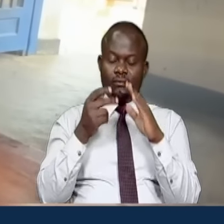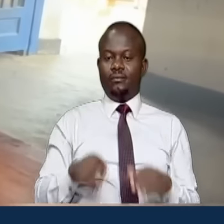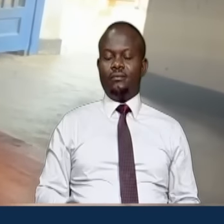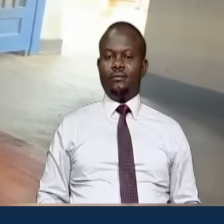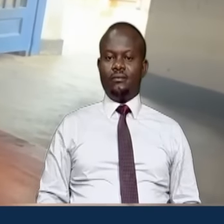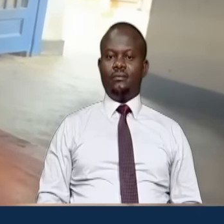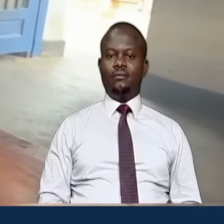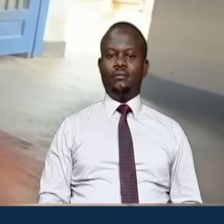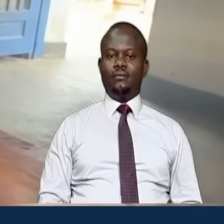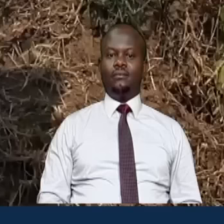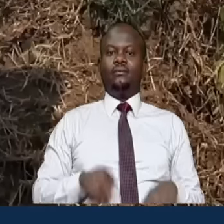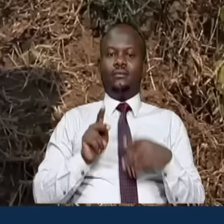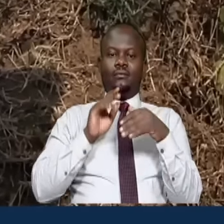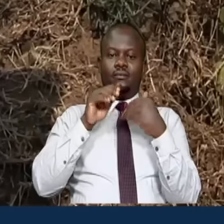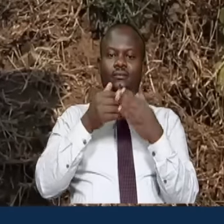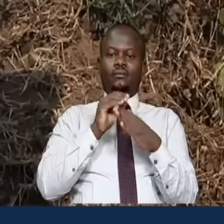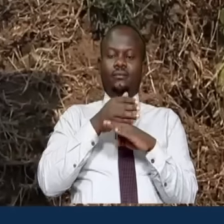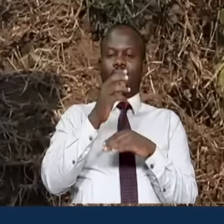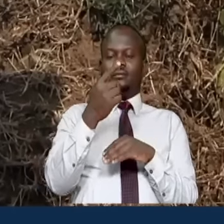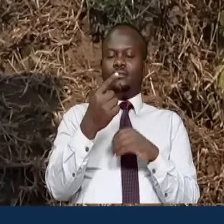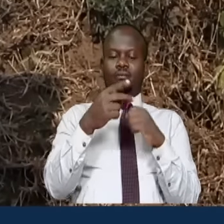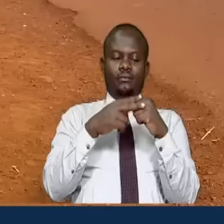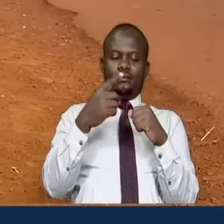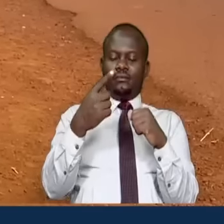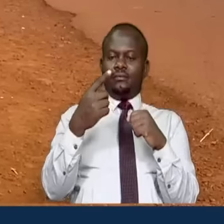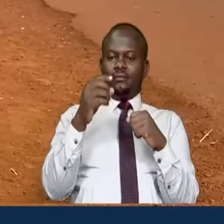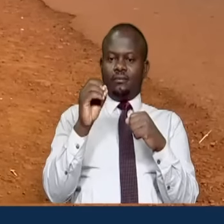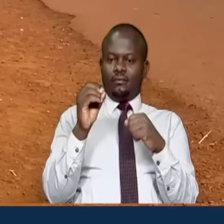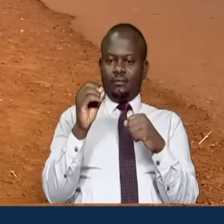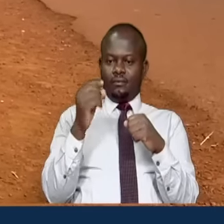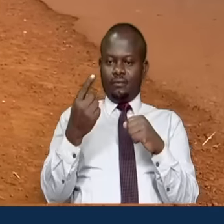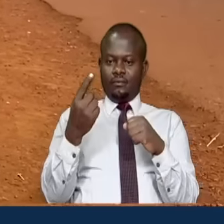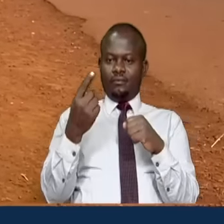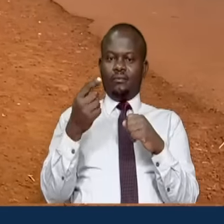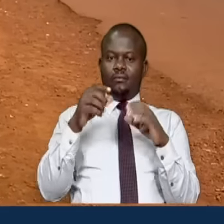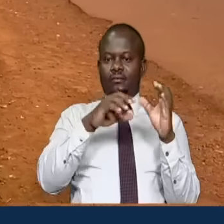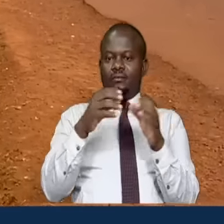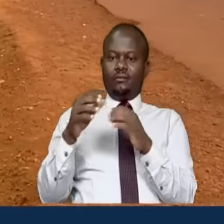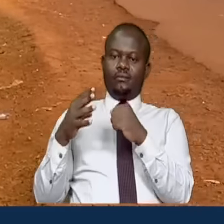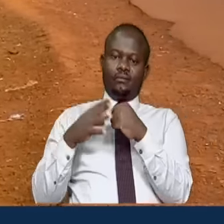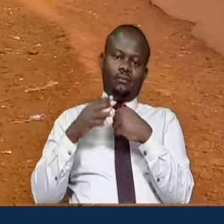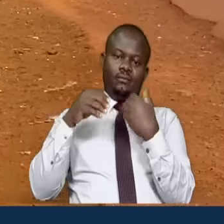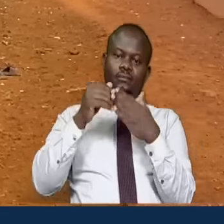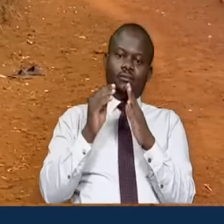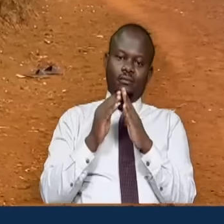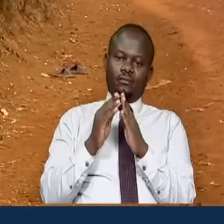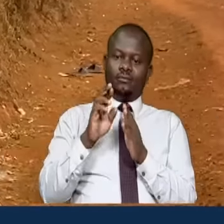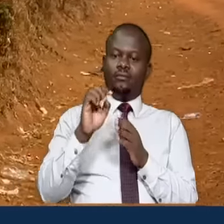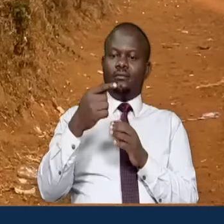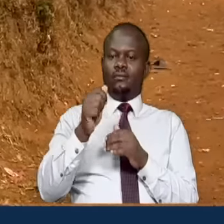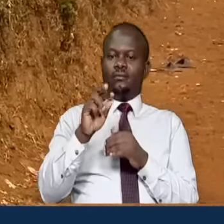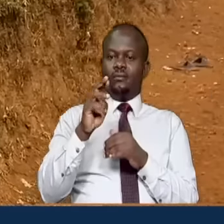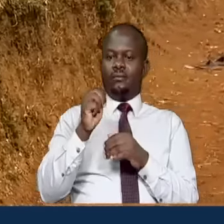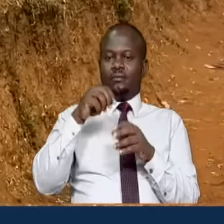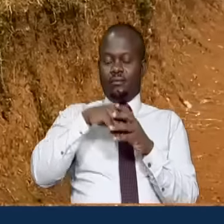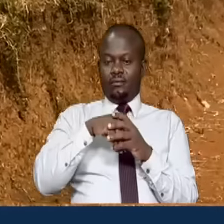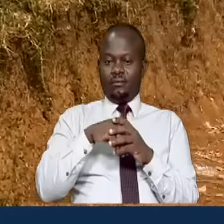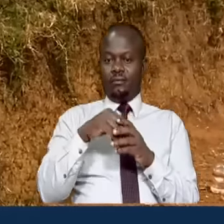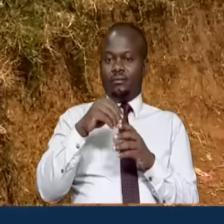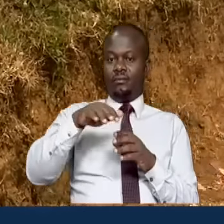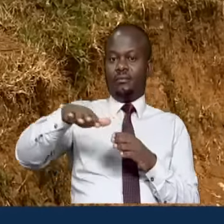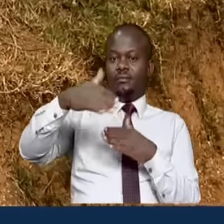201. Abaturage 171 bari mu masibo 9 nibo bagize uyu mudugudu wa Rugarama uri munsi neza neza ya stade